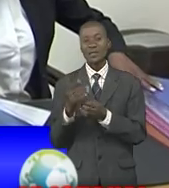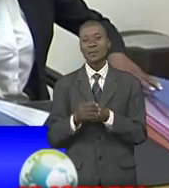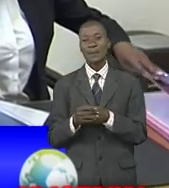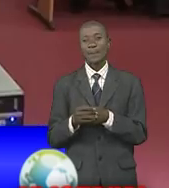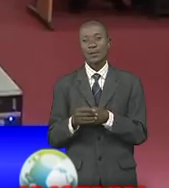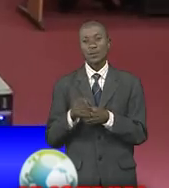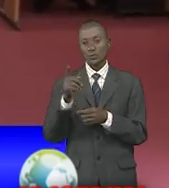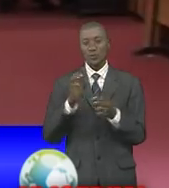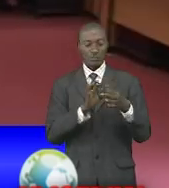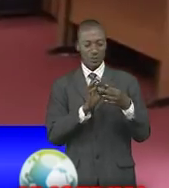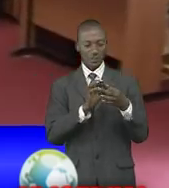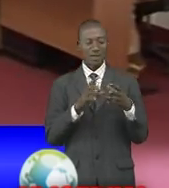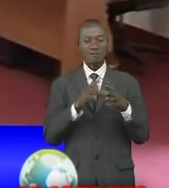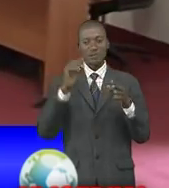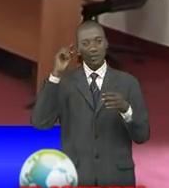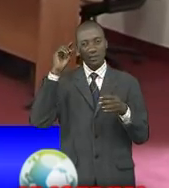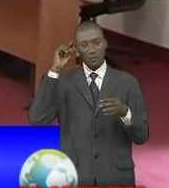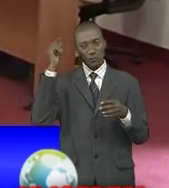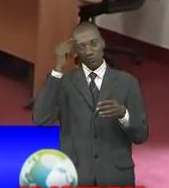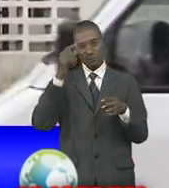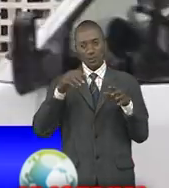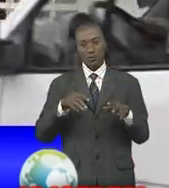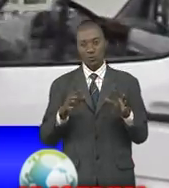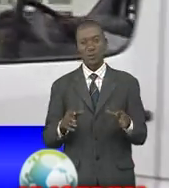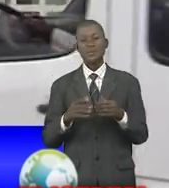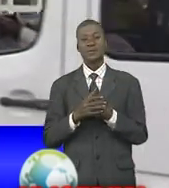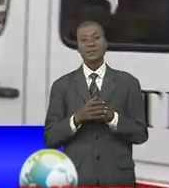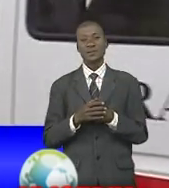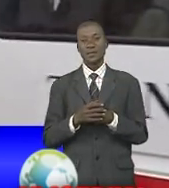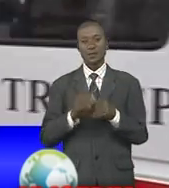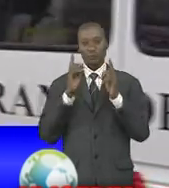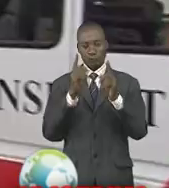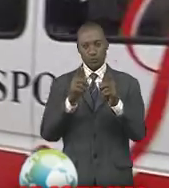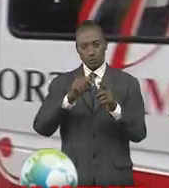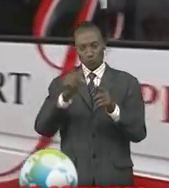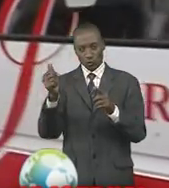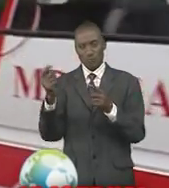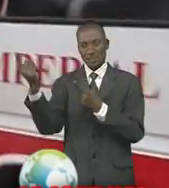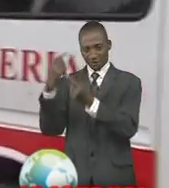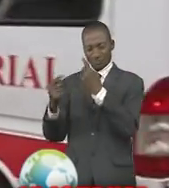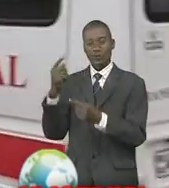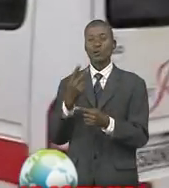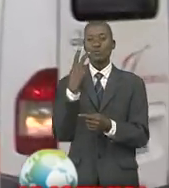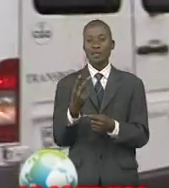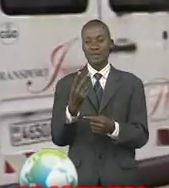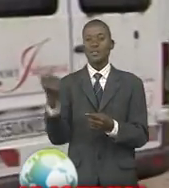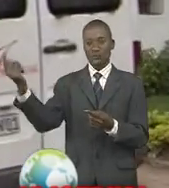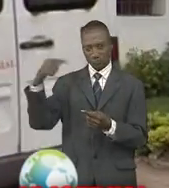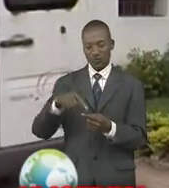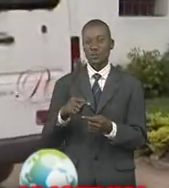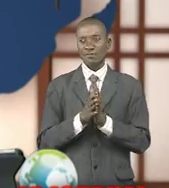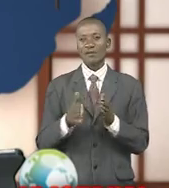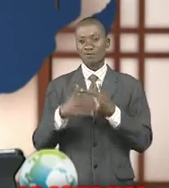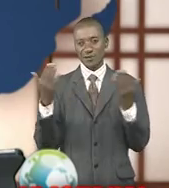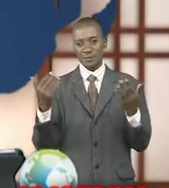et partenaire du gouvernement congolais. Il est prévu le deuxième lot de 20 minibus qui vont desservir rien que la ville de